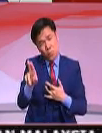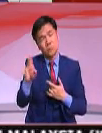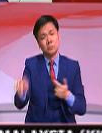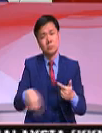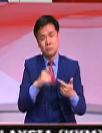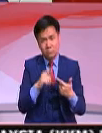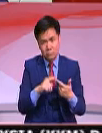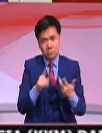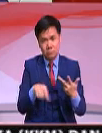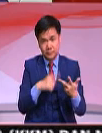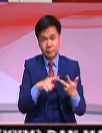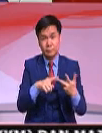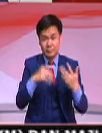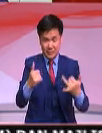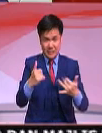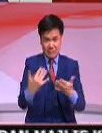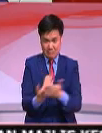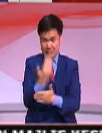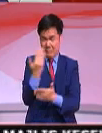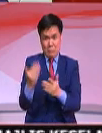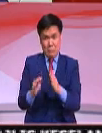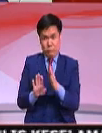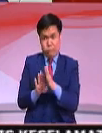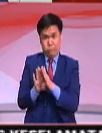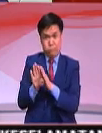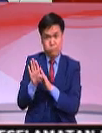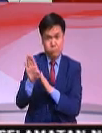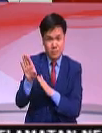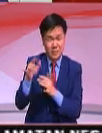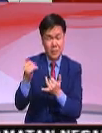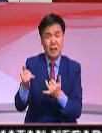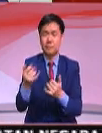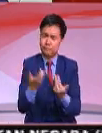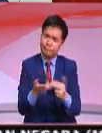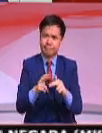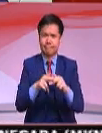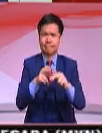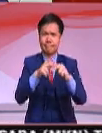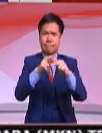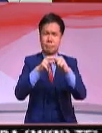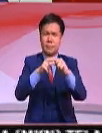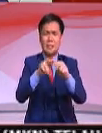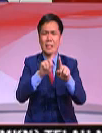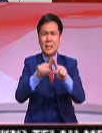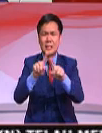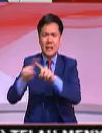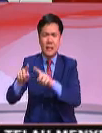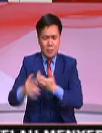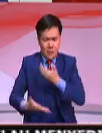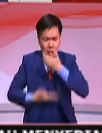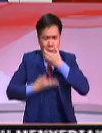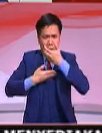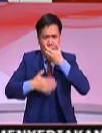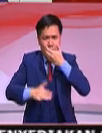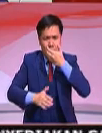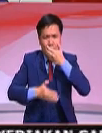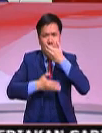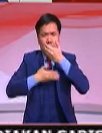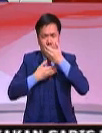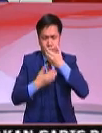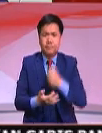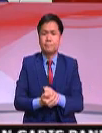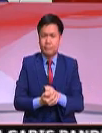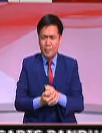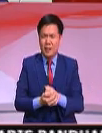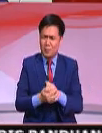peringkat gelombang kedua kita cuba mendapatkan banyak lagi alat bantuan pernafasan. Jadi ketika